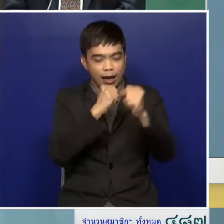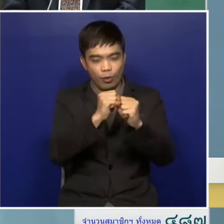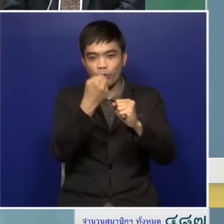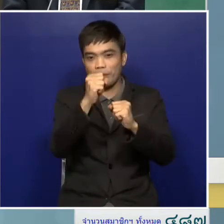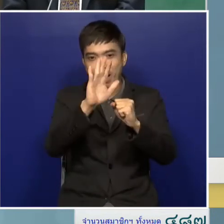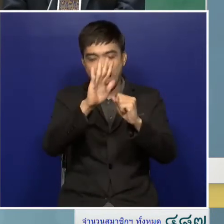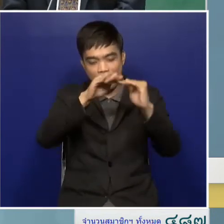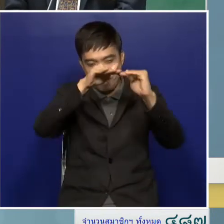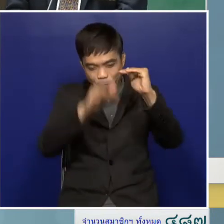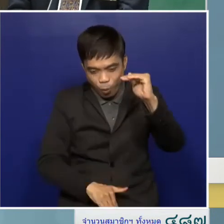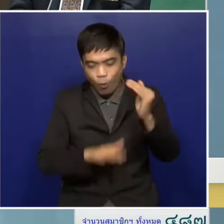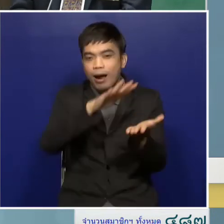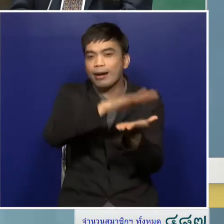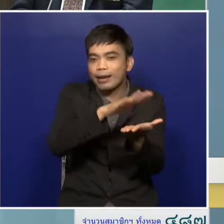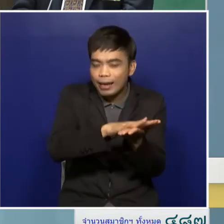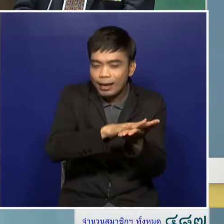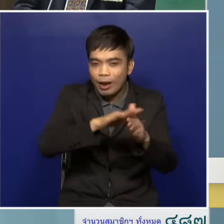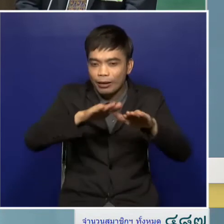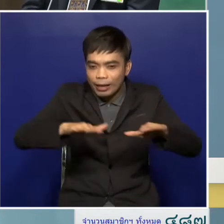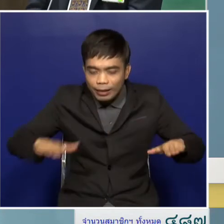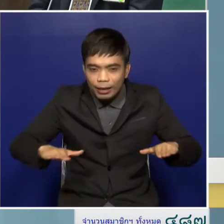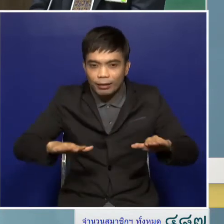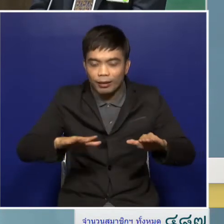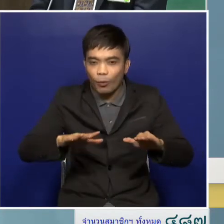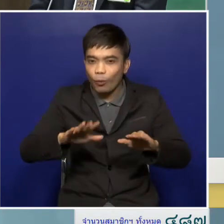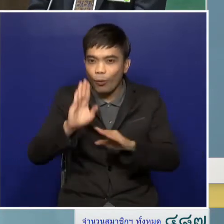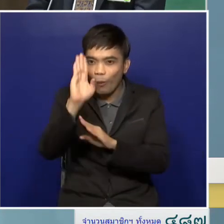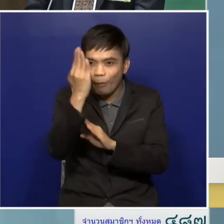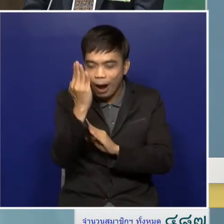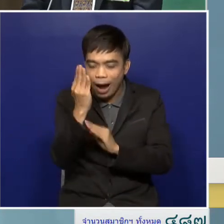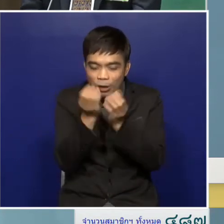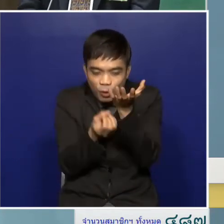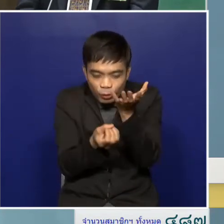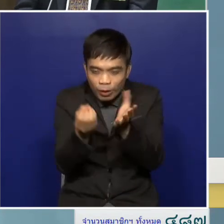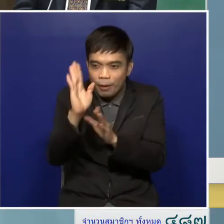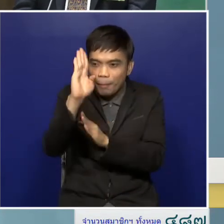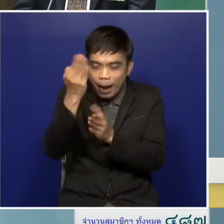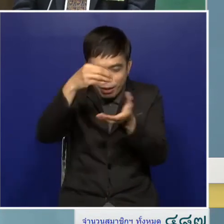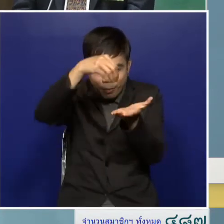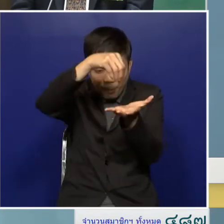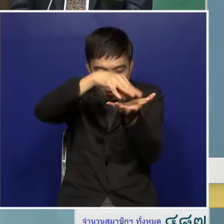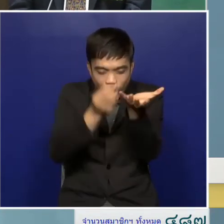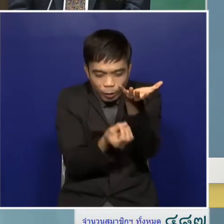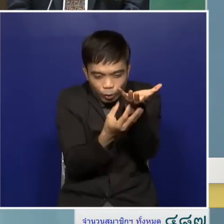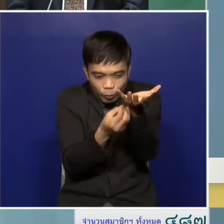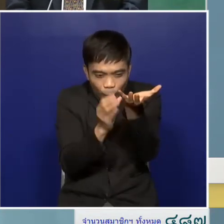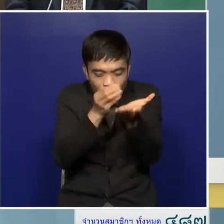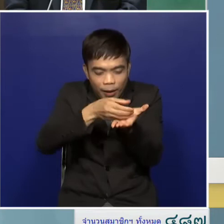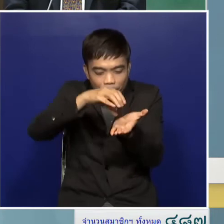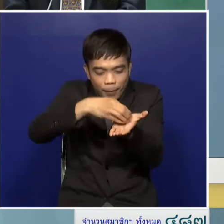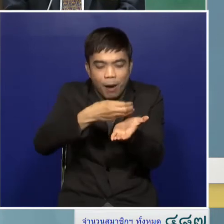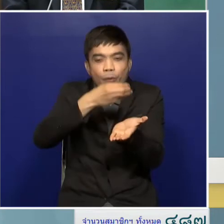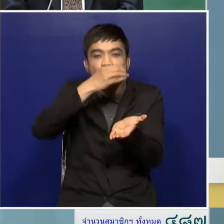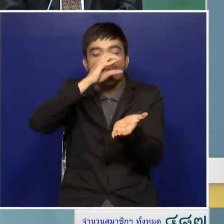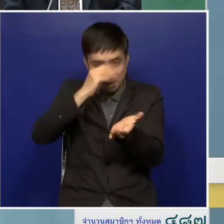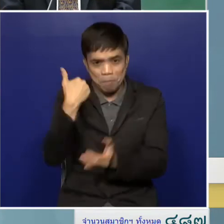มัธยมได้เด็กโรงเรียนประถมมีการเสร็จพืชน้ำกระท่อมเนี่ยเป็นจำนวนมากในหลายพื้นที่ของ